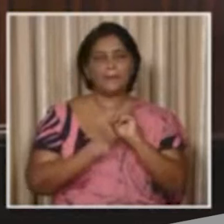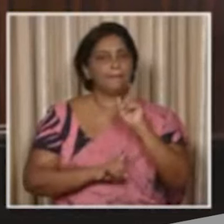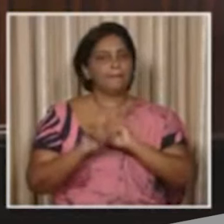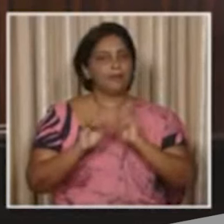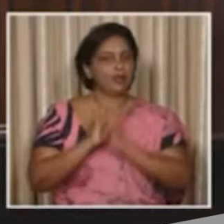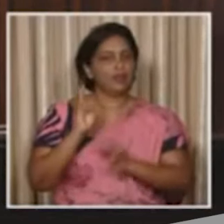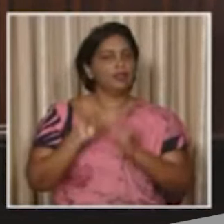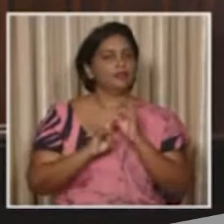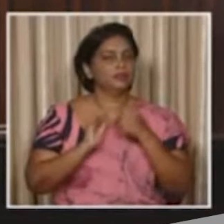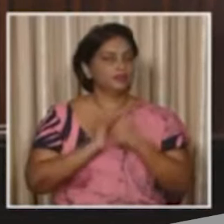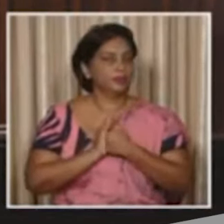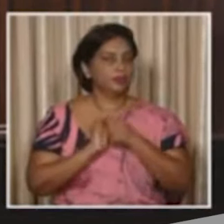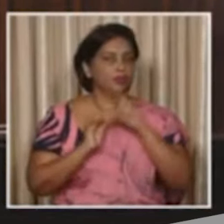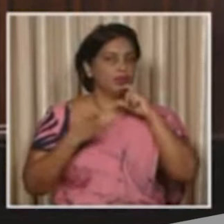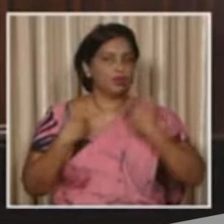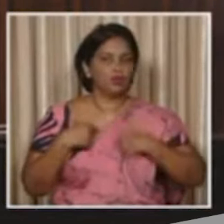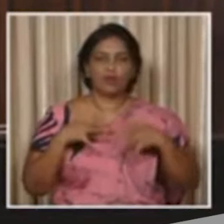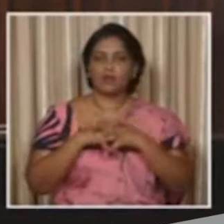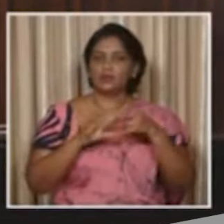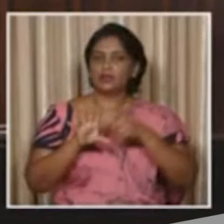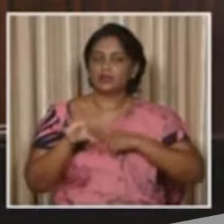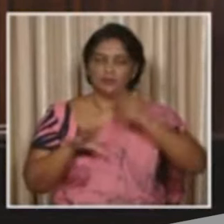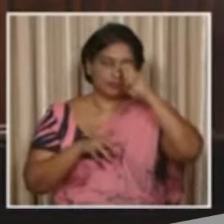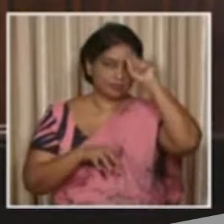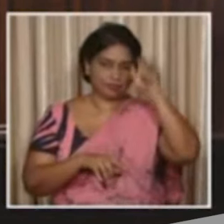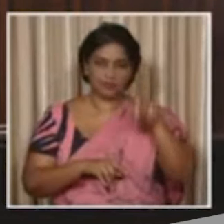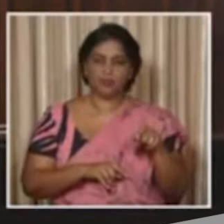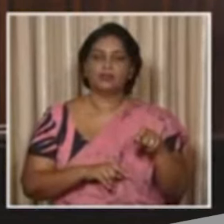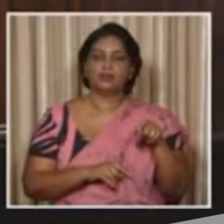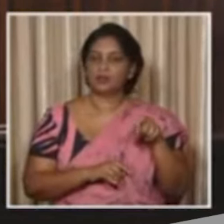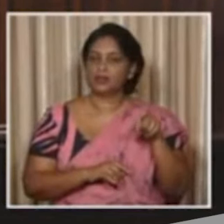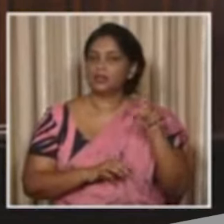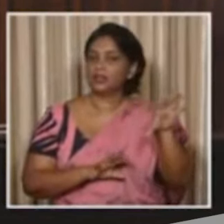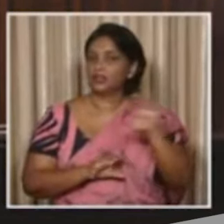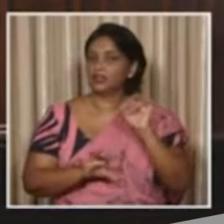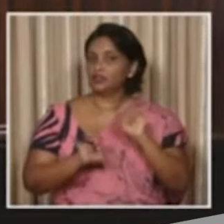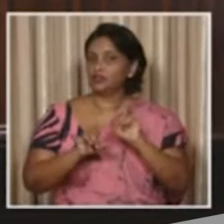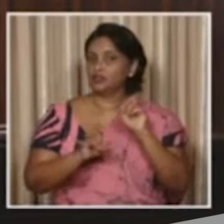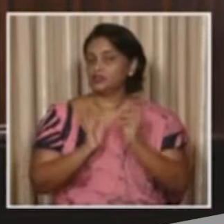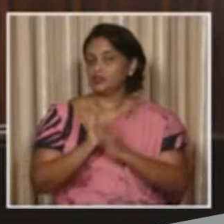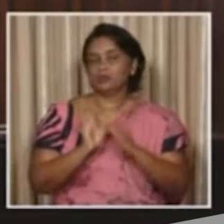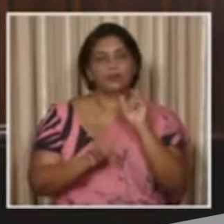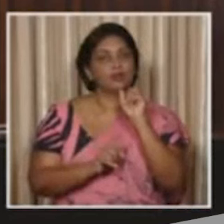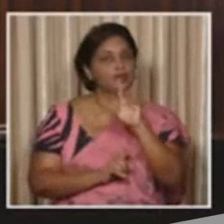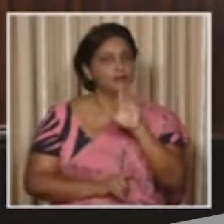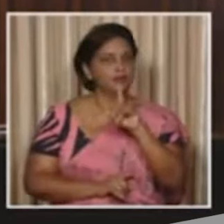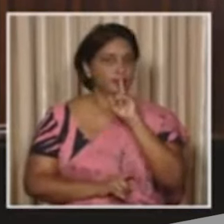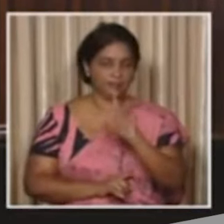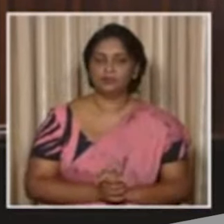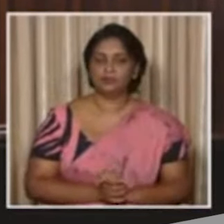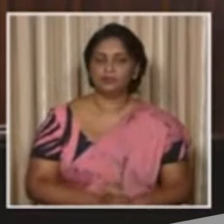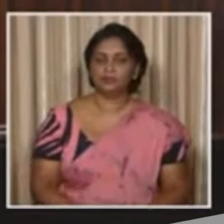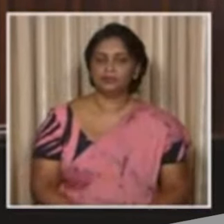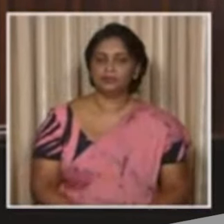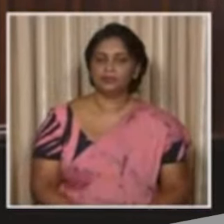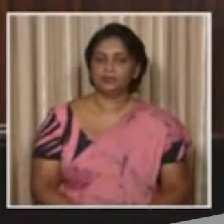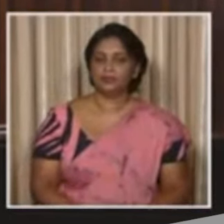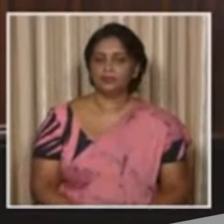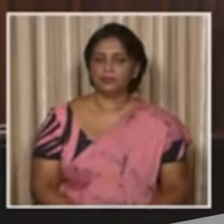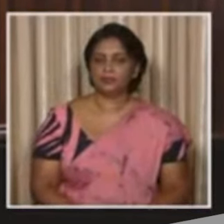මන්ත්‍රී ගරු නීතිඥ වසන්ත යාපා බණ්ඩාර මහතාද තේරීම් කාර්ක සභාව විසින් නම් කරන ලද බව දන්වනු කැමැත්තෙමි.